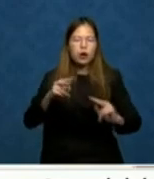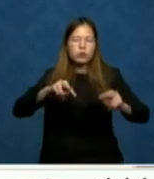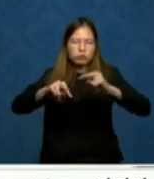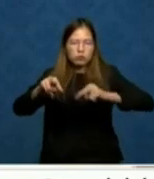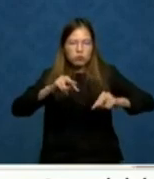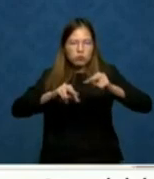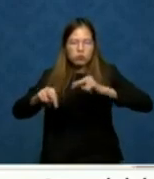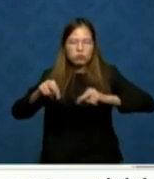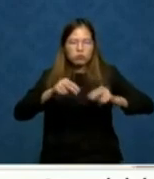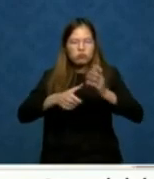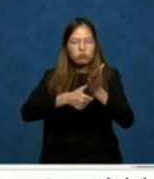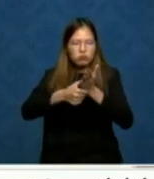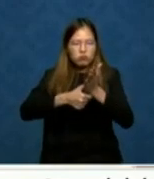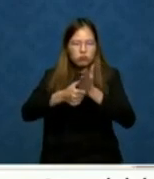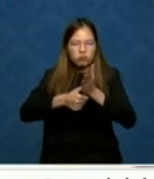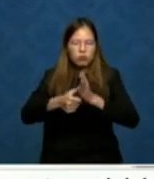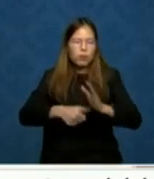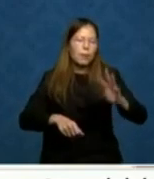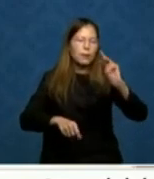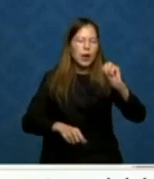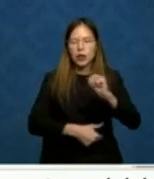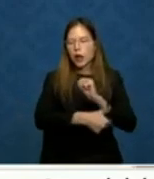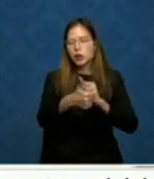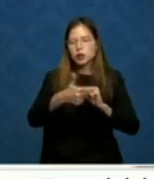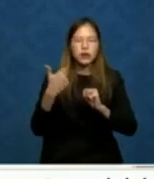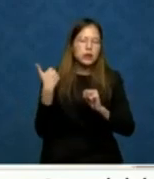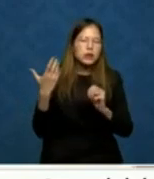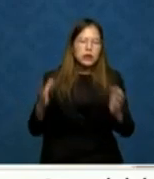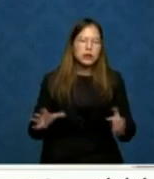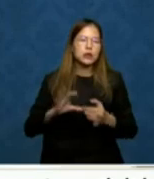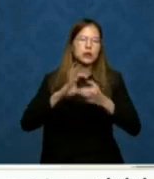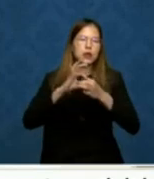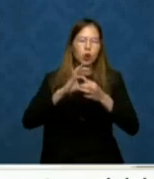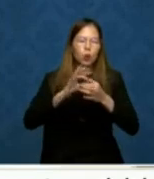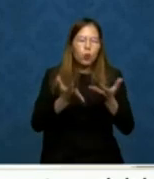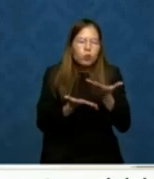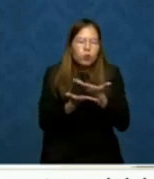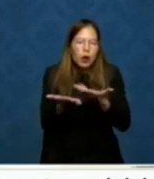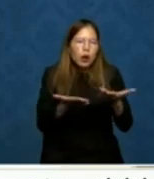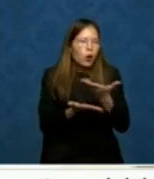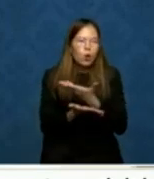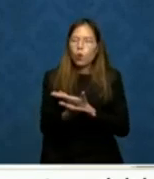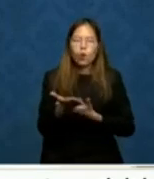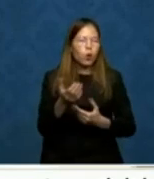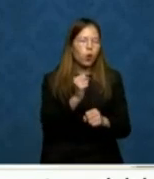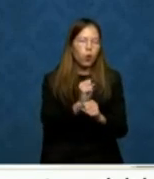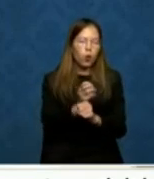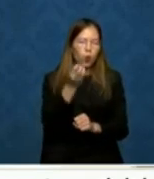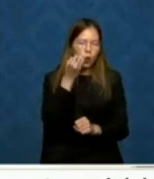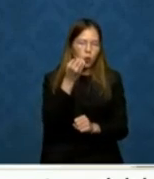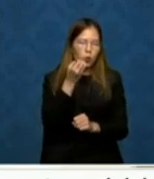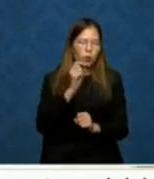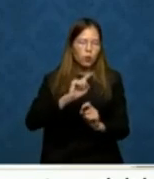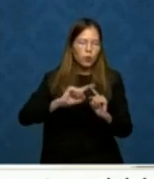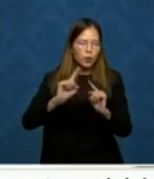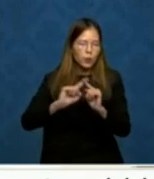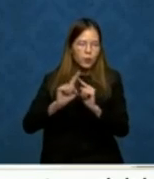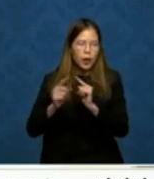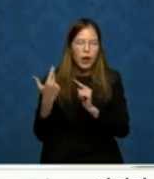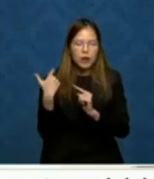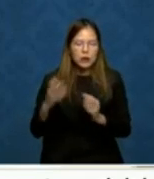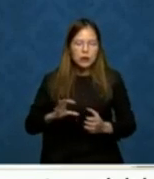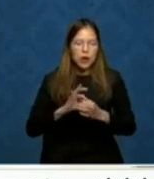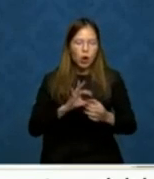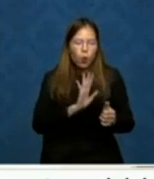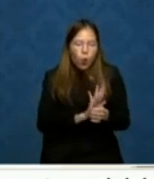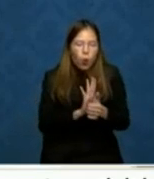ณาการแก้ไขในมาตราอื่นๆที่เกี่ยวข้องประกอบกันด้วยและก็มีการบ้านอีกหลายอย่างโดยเฉพาะอย่างยิ่งในเรื่องของการคุกค